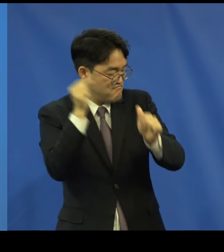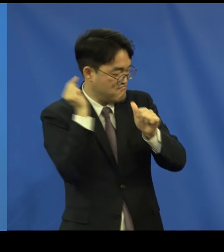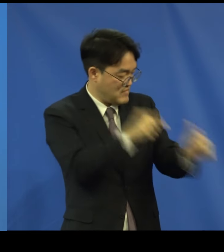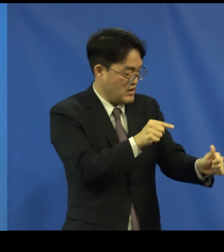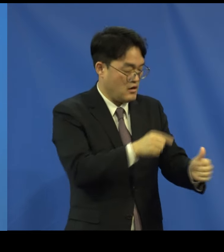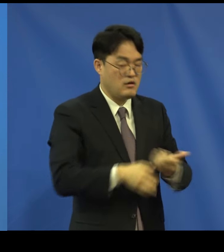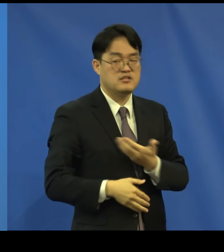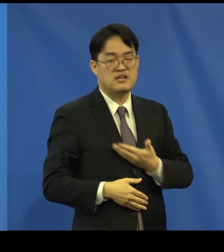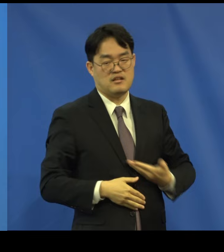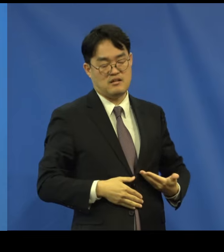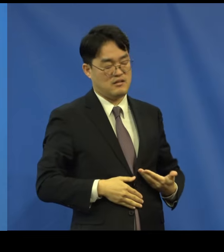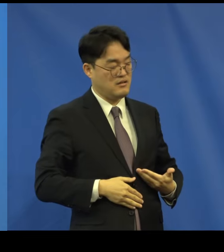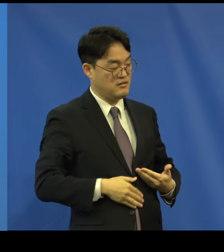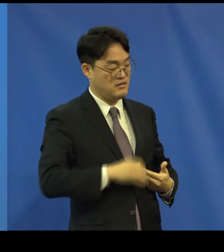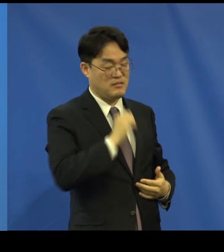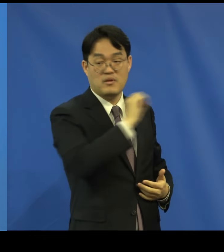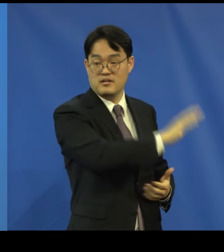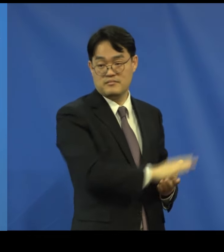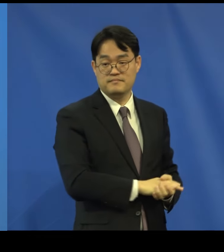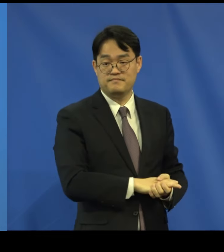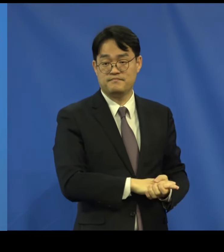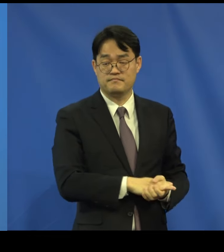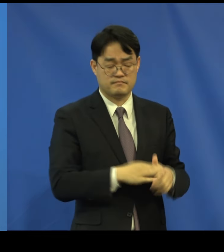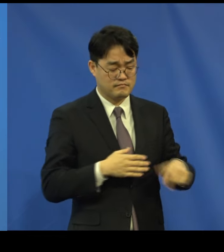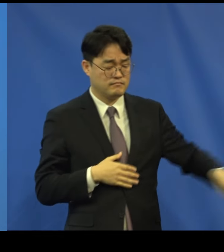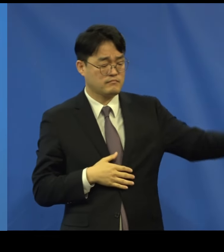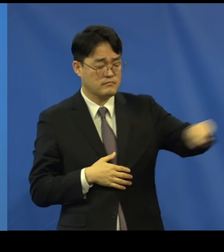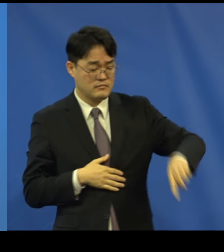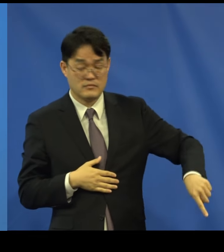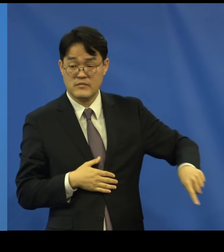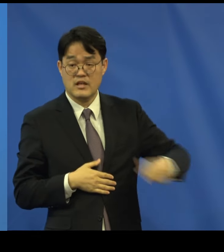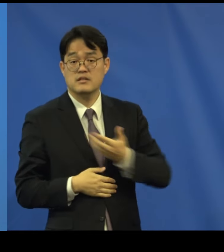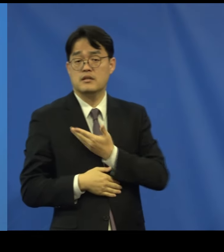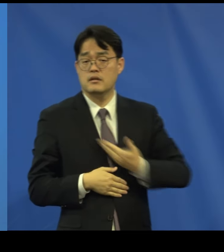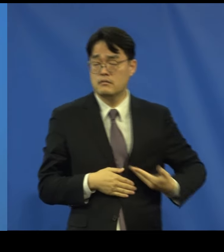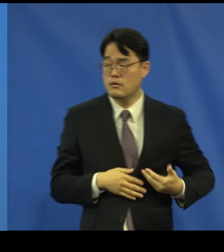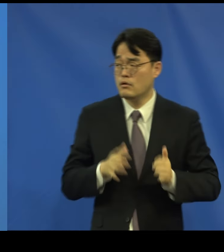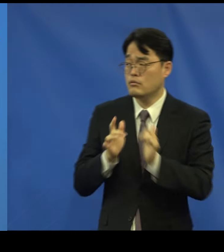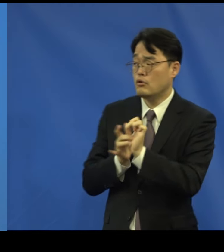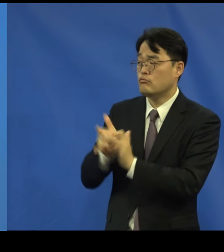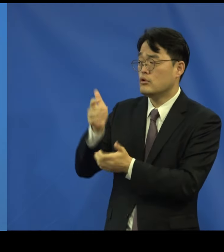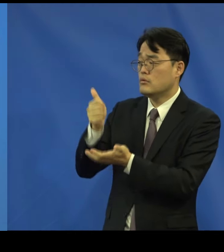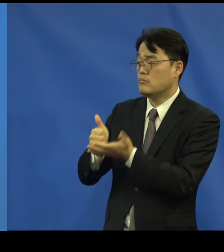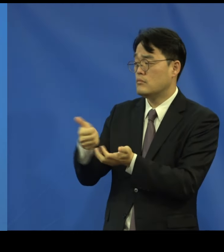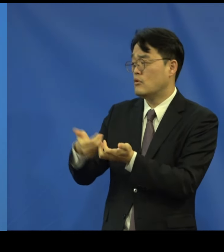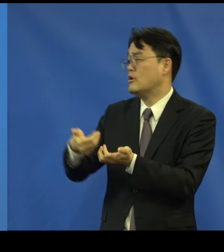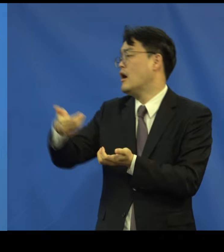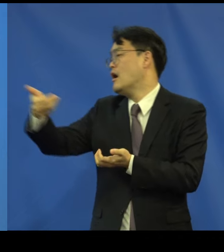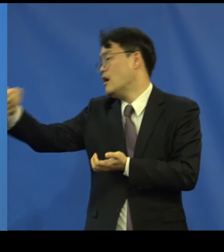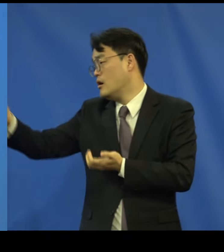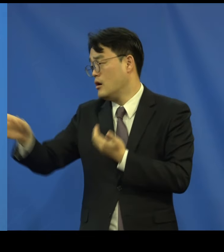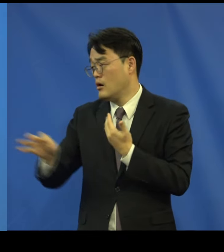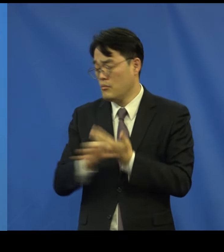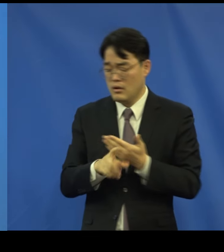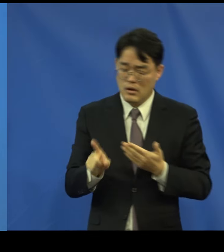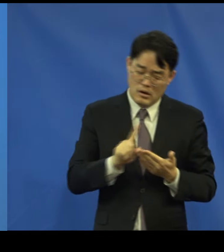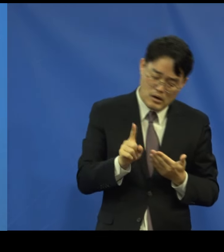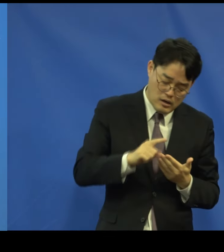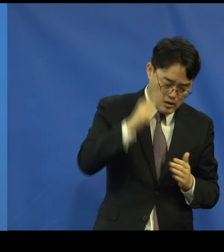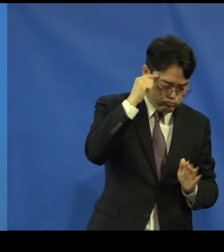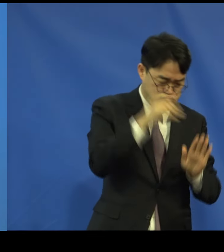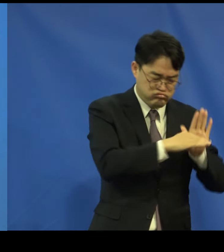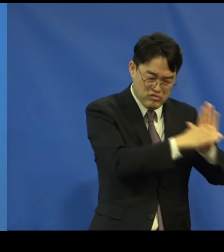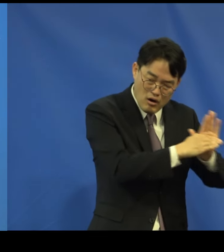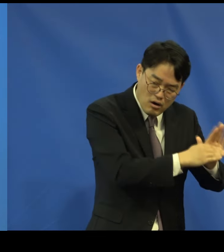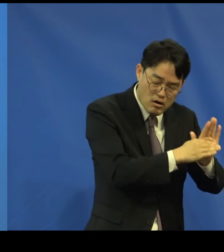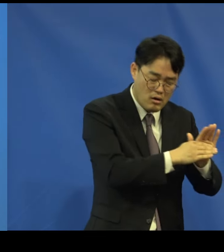주님의 떠나신다는 말에 제자들은 부정적 의미로 자꾸 생각하는 거죠. 불길한 거죠. 이게 제자들을 지배하고 있는 불안감은 미래에